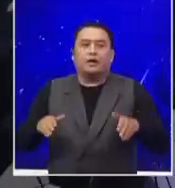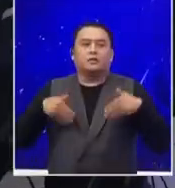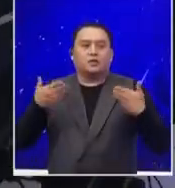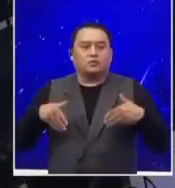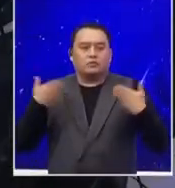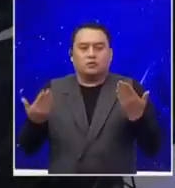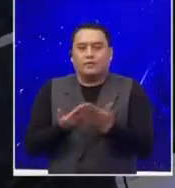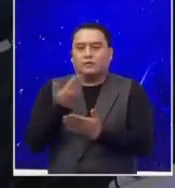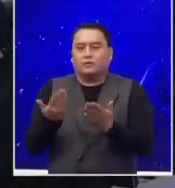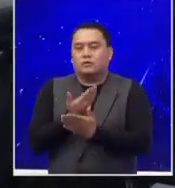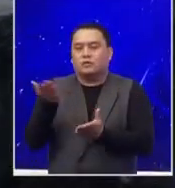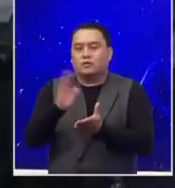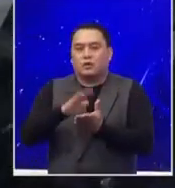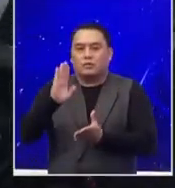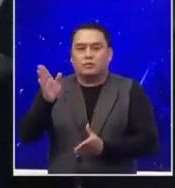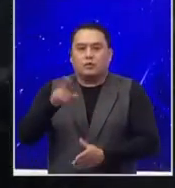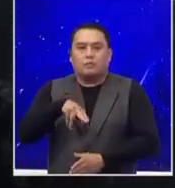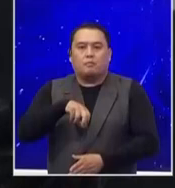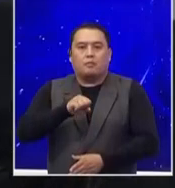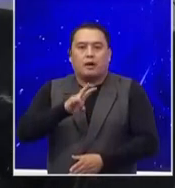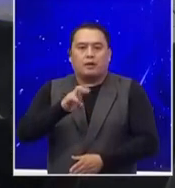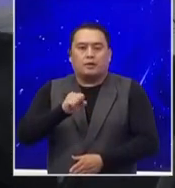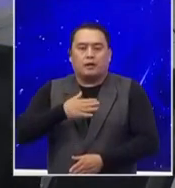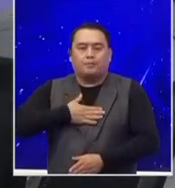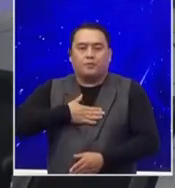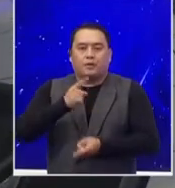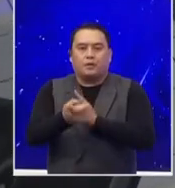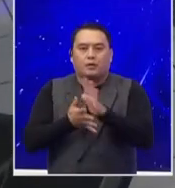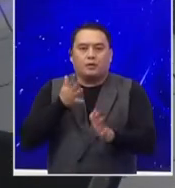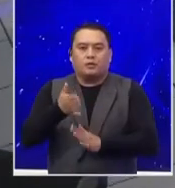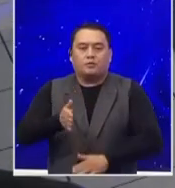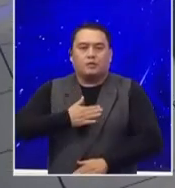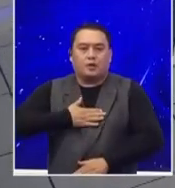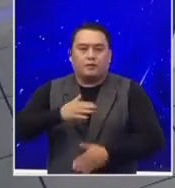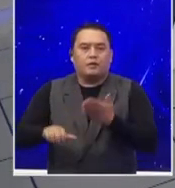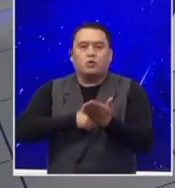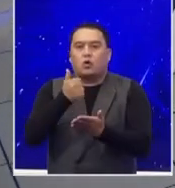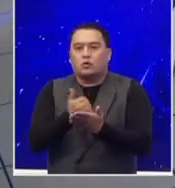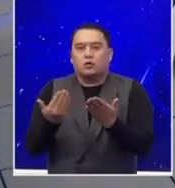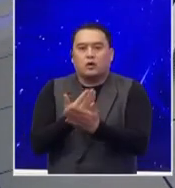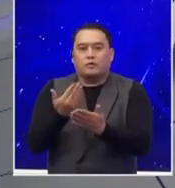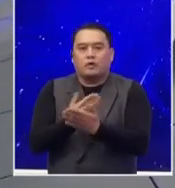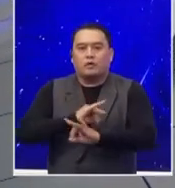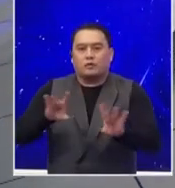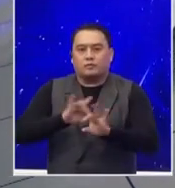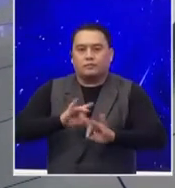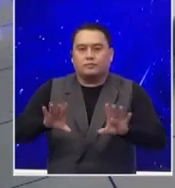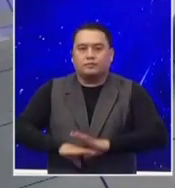Здравствуйте, вы смотрите новости на телеканале ЖТСУ. С вами Панау Исимбекова. Сурдоперевод Марата Шмабекова. Сегодня в выпуске.